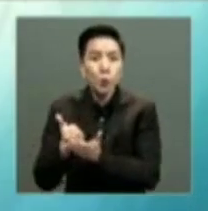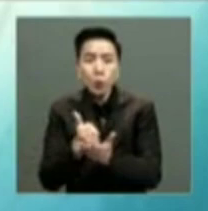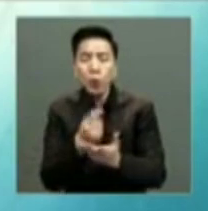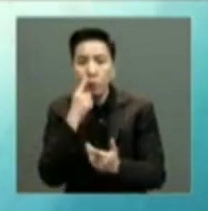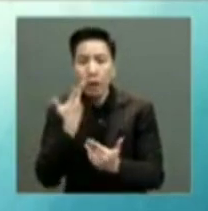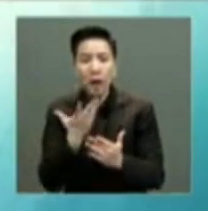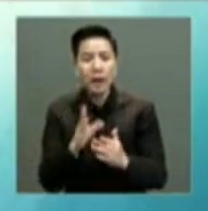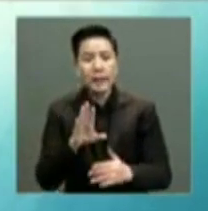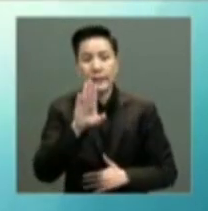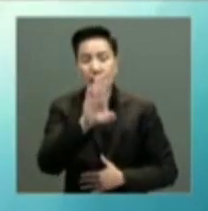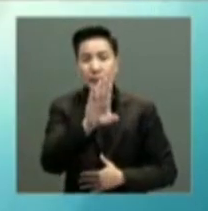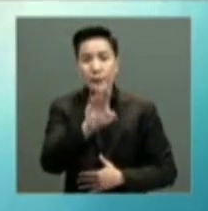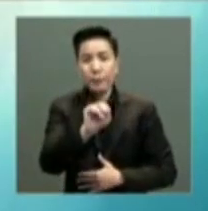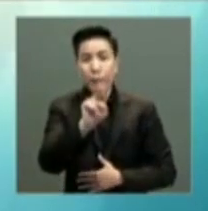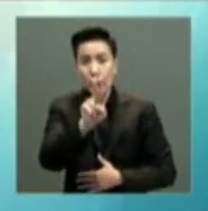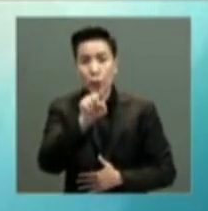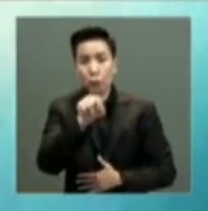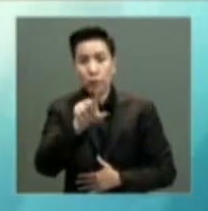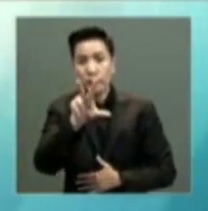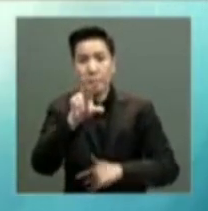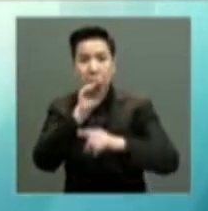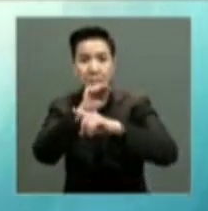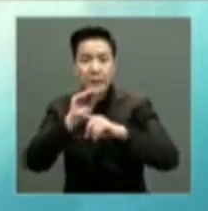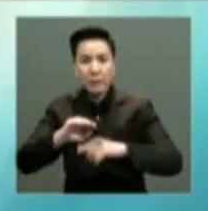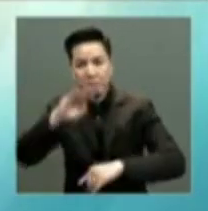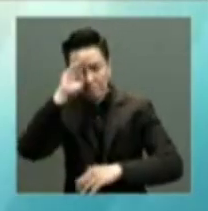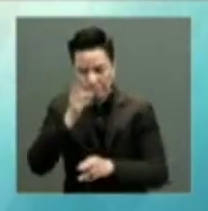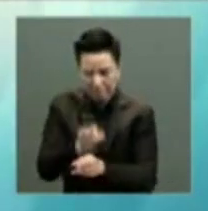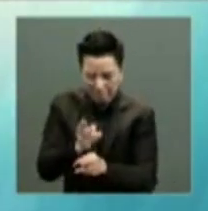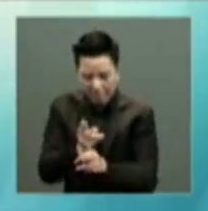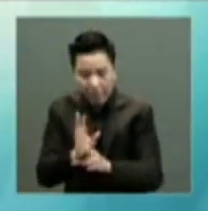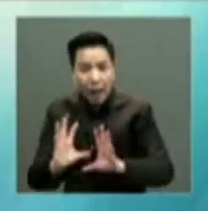เต็มที่รับภาระงานด้านนี้ในกรุงเทพฯกับปริมณฑลนะครับแล้วก็พบว่าตอนนี้ตัวเลขแสดงป่วยสะสมนี้ก็รับการรักษาแยกตามสังกัดนะครับเอกชนนะตอนนี้เป็นพระเอกของเราโรงพยาบาลเอกชนหลายแห่งมาช่วยกันนะครับเยอะถึง402.3%